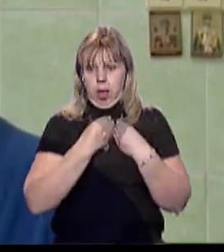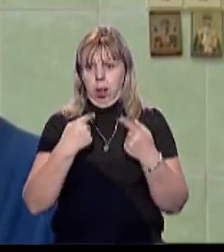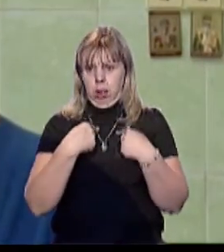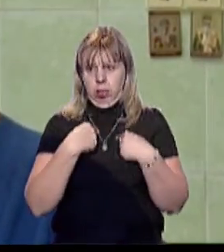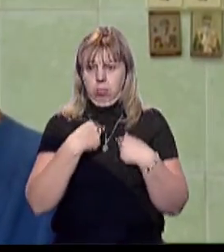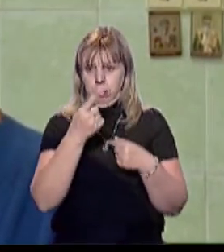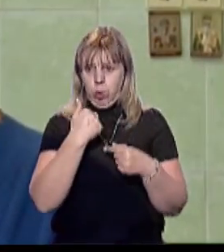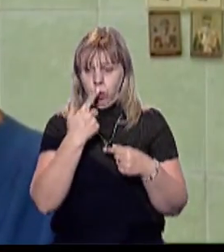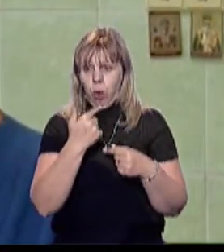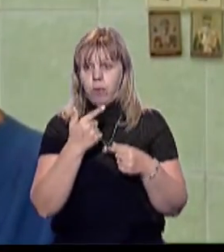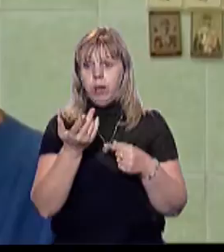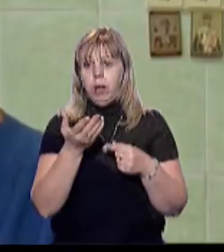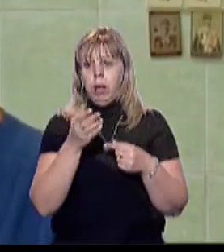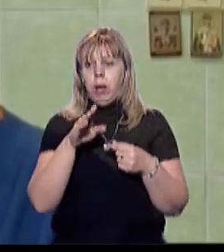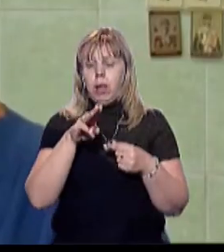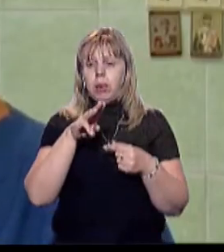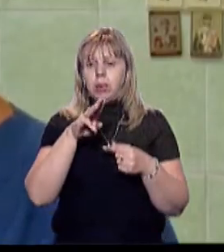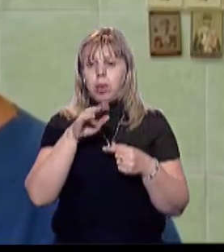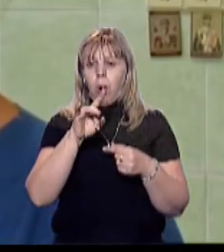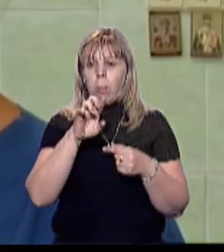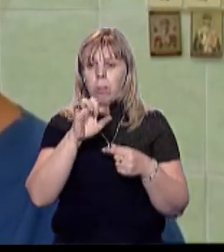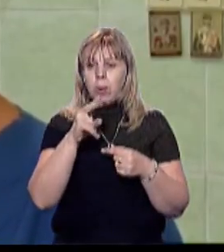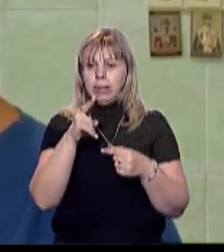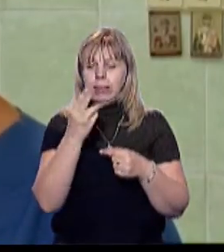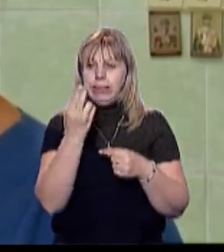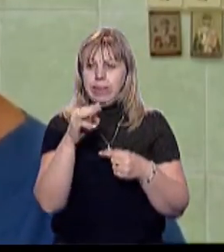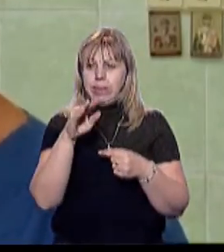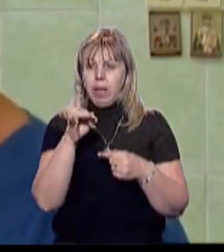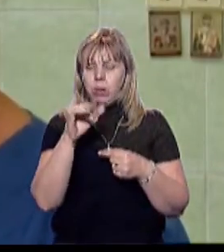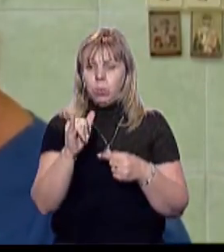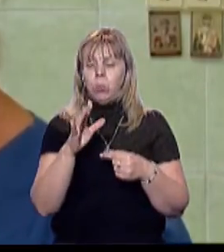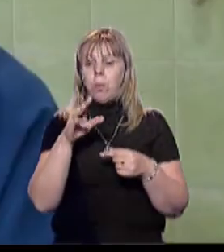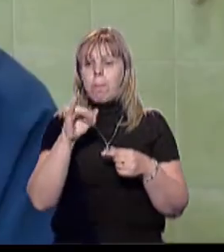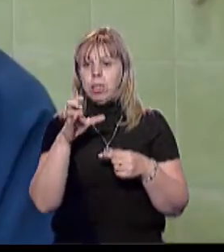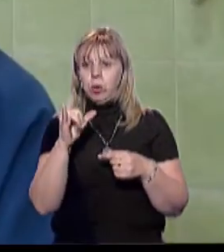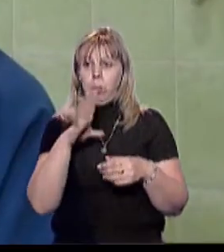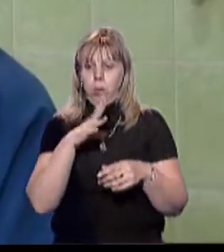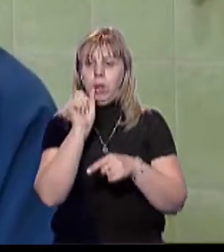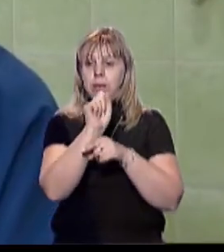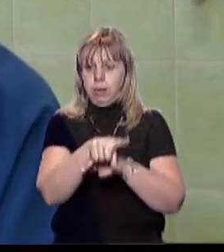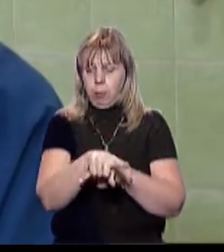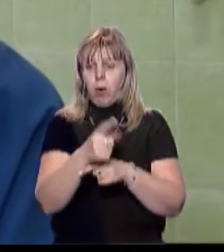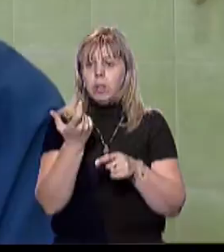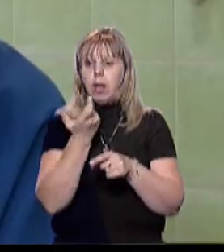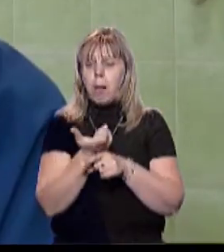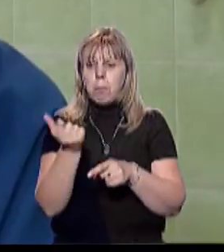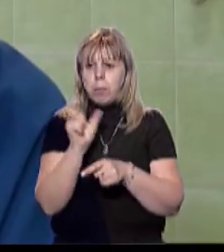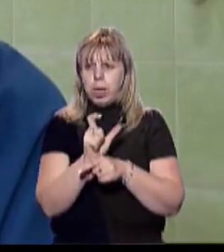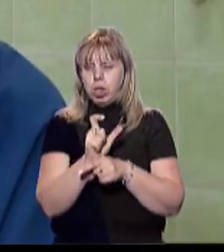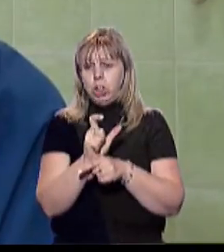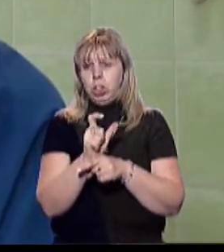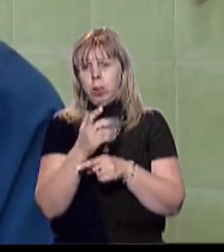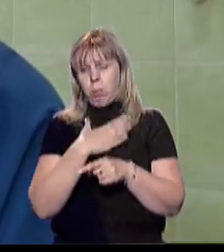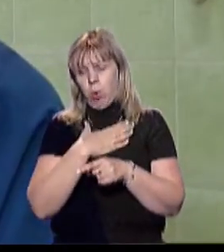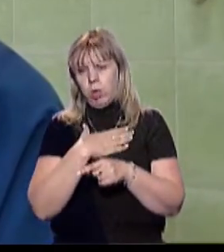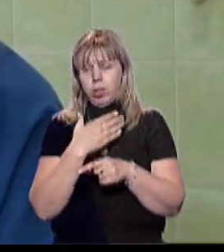цією кров'ю. Тромбоцитарну масу було замовлення. Найбільше, так, по